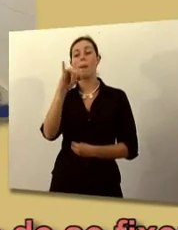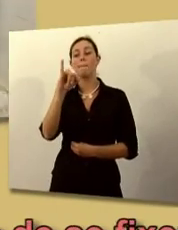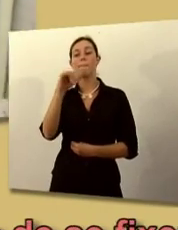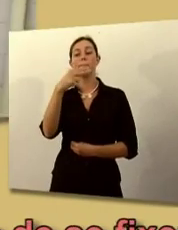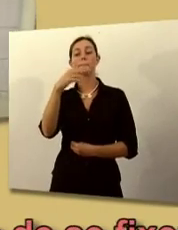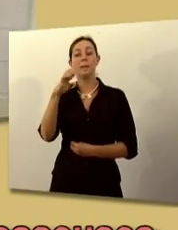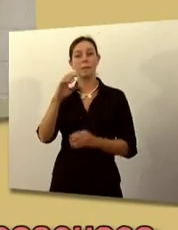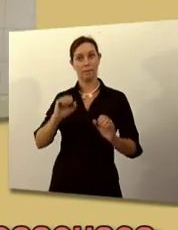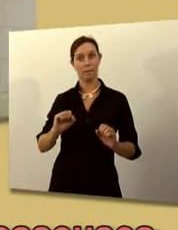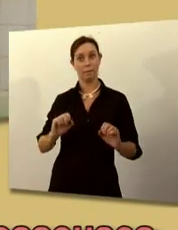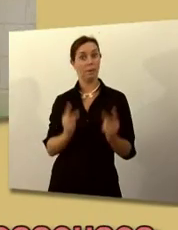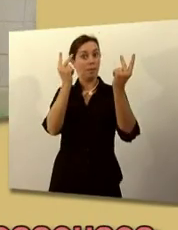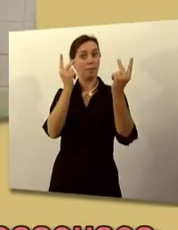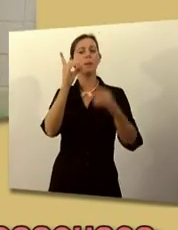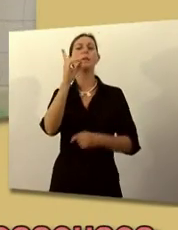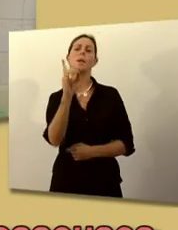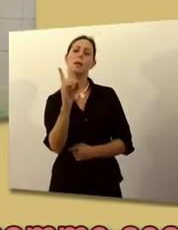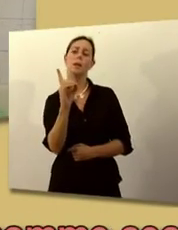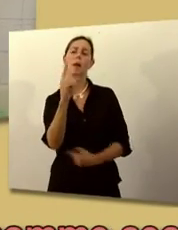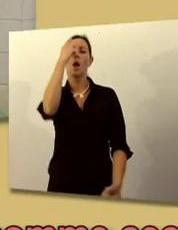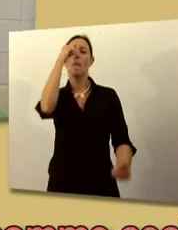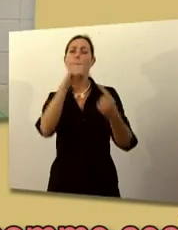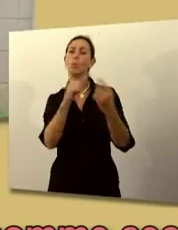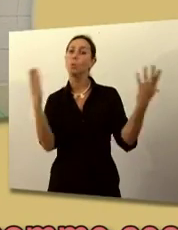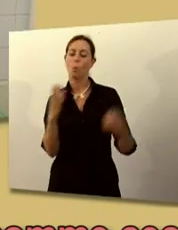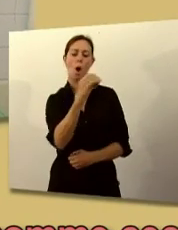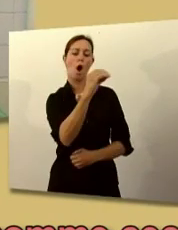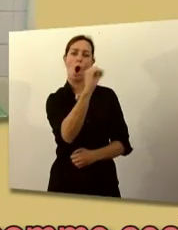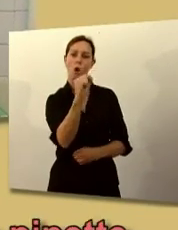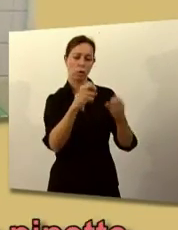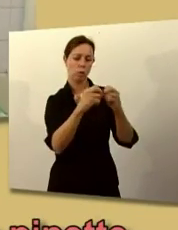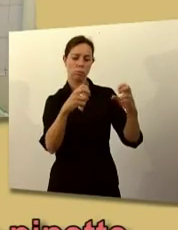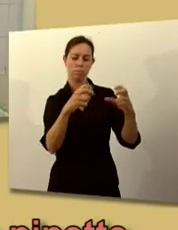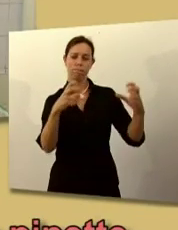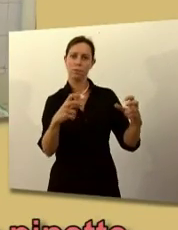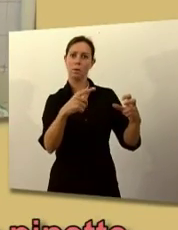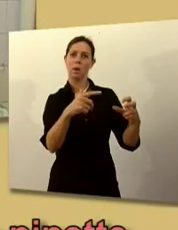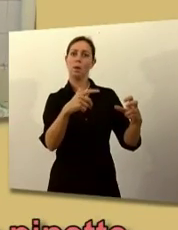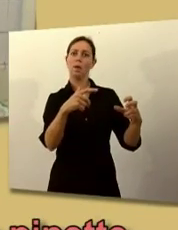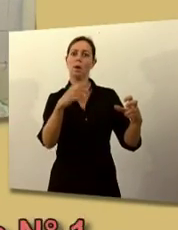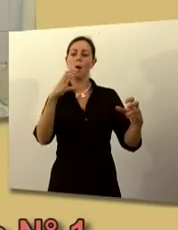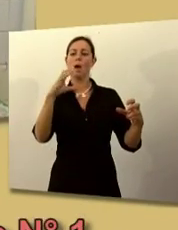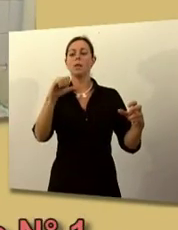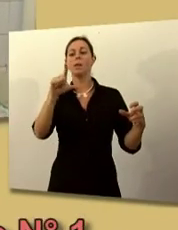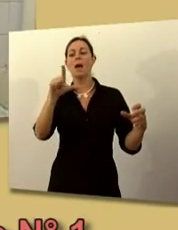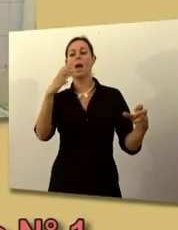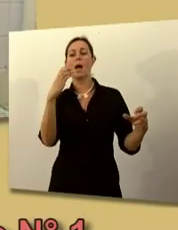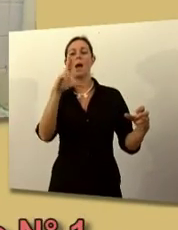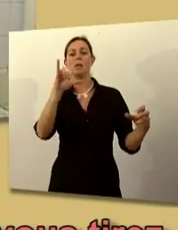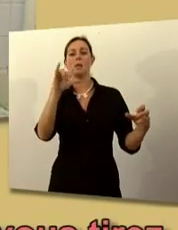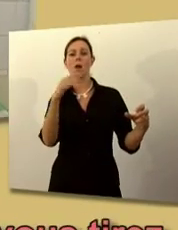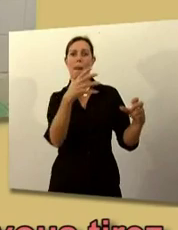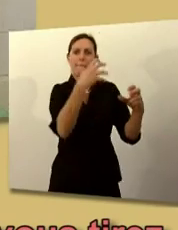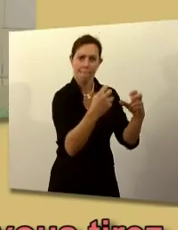de se fixer sur les os. Donc ça se présente comme ceci, avec une petite seringue. Et c'est la dose numéro 1, c'est-à-dire que vous